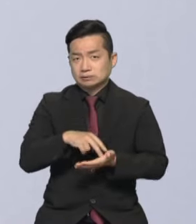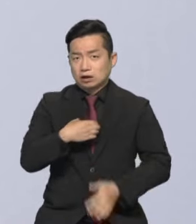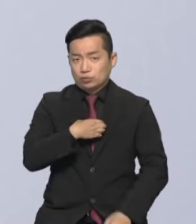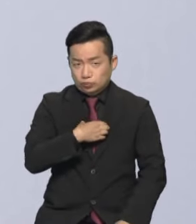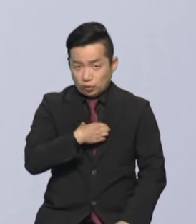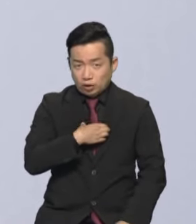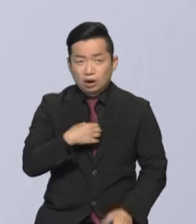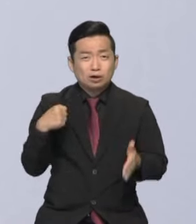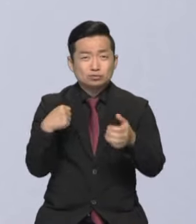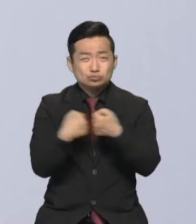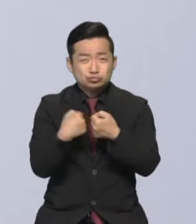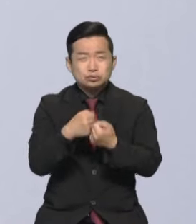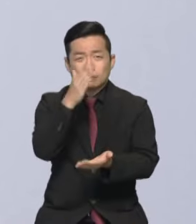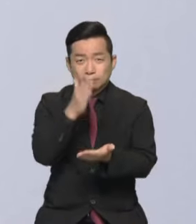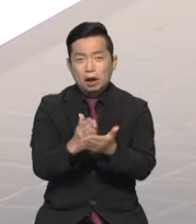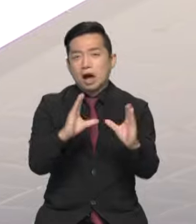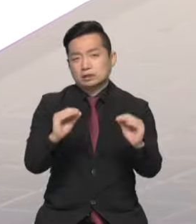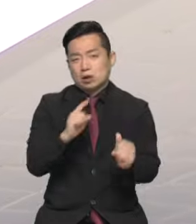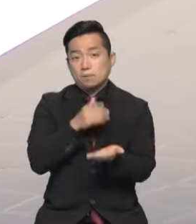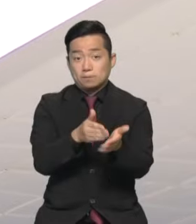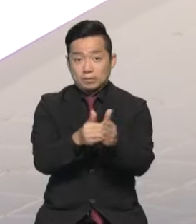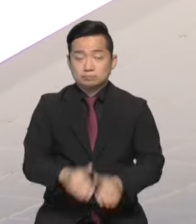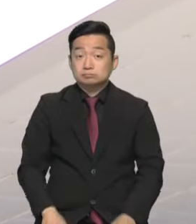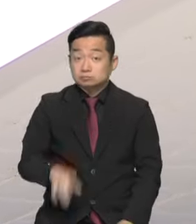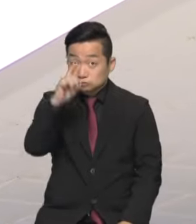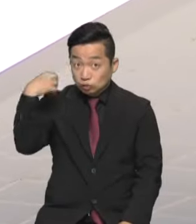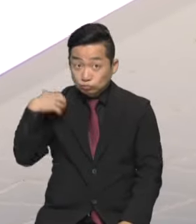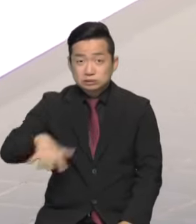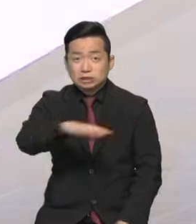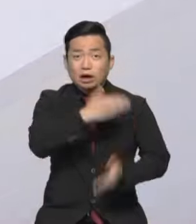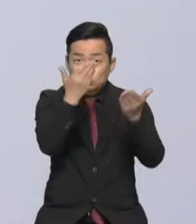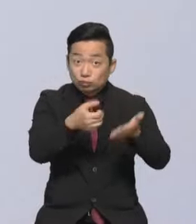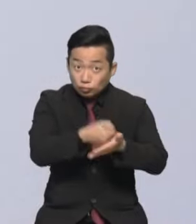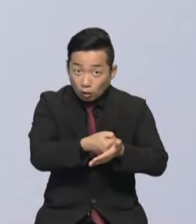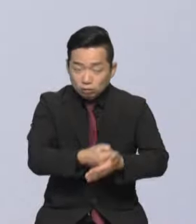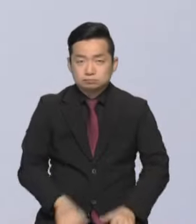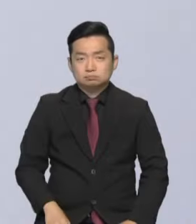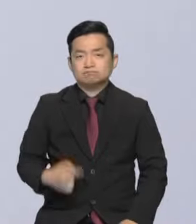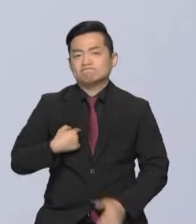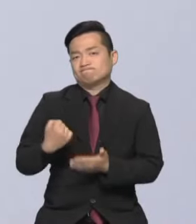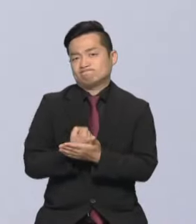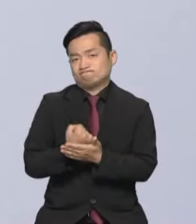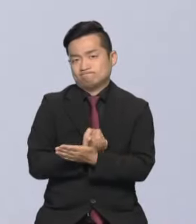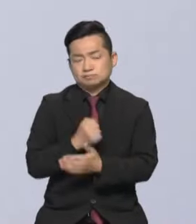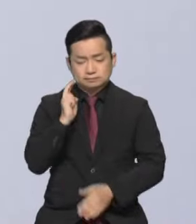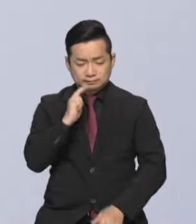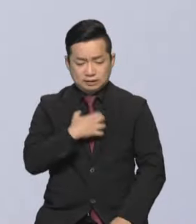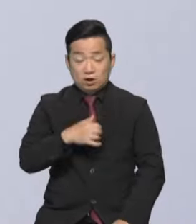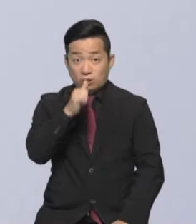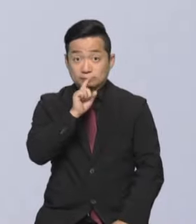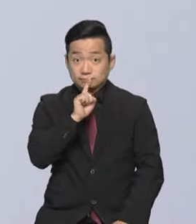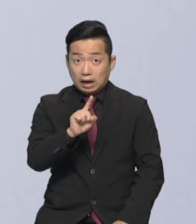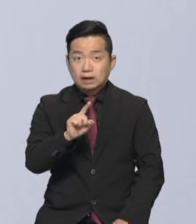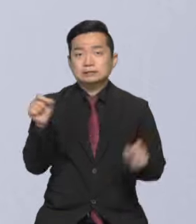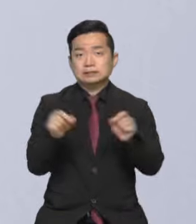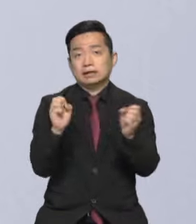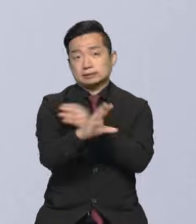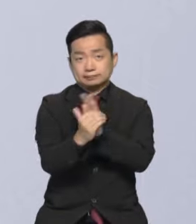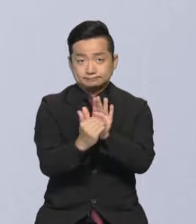투쟁보단 대화를 호소했습니다. 정부도 전체 휴진 결정에 대해 깊은 유감과 심각한 우려를 표한다고